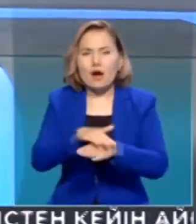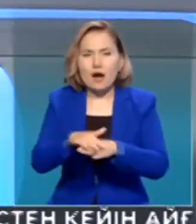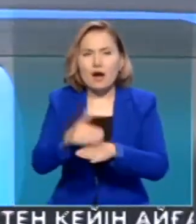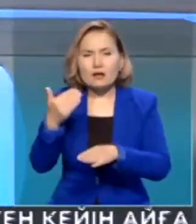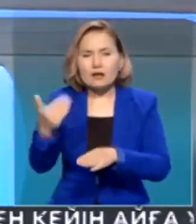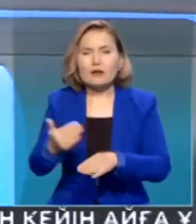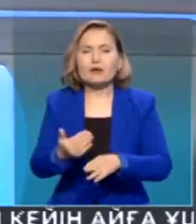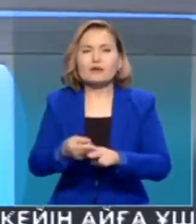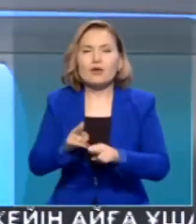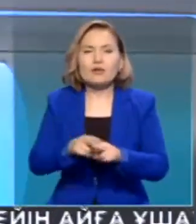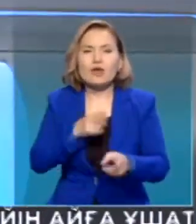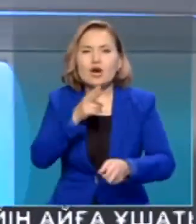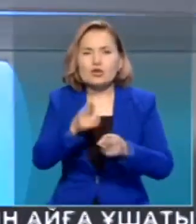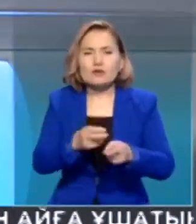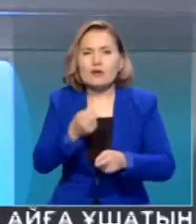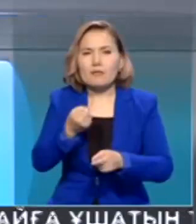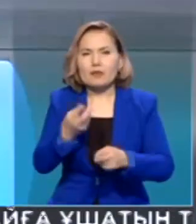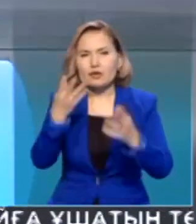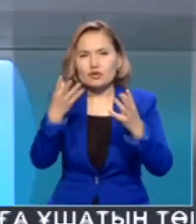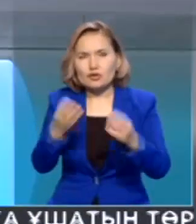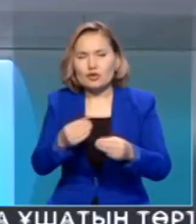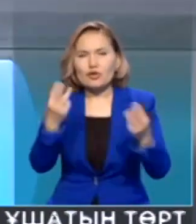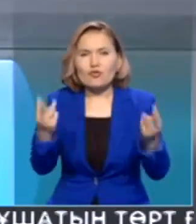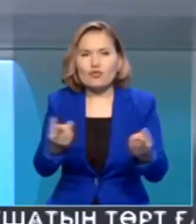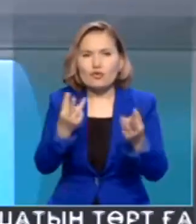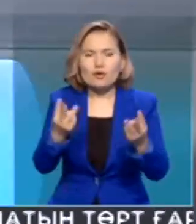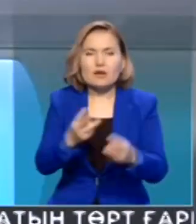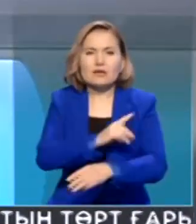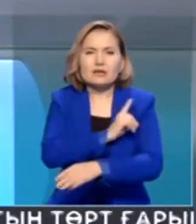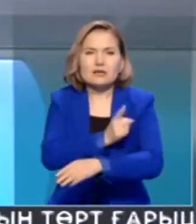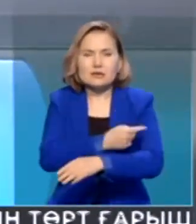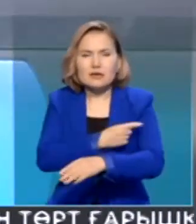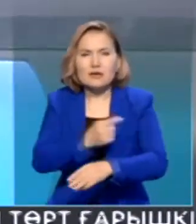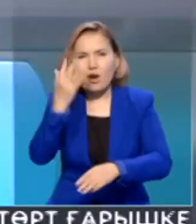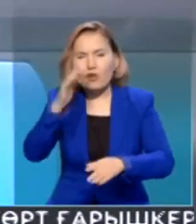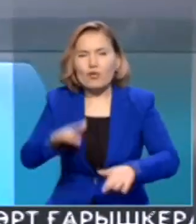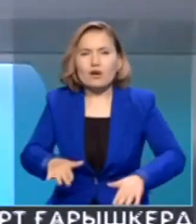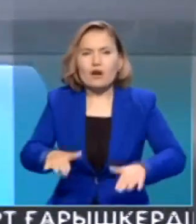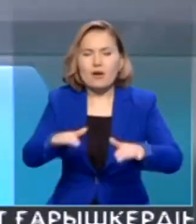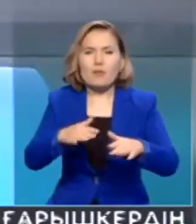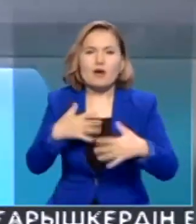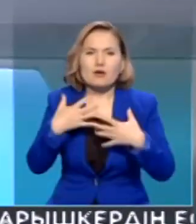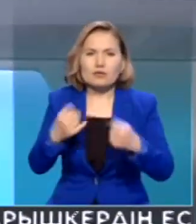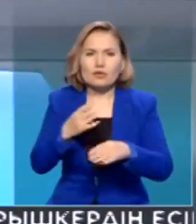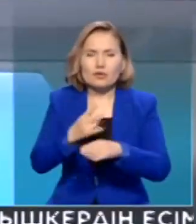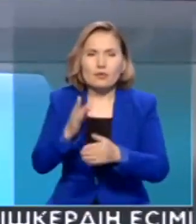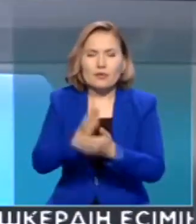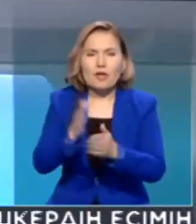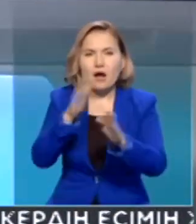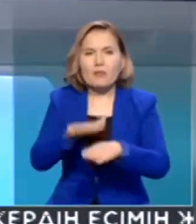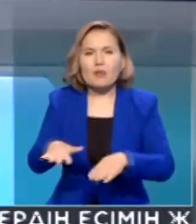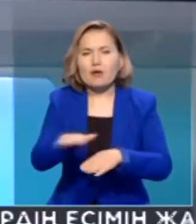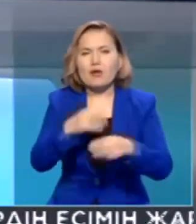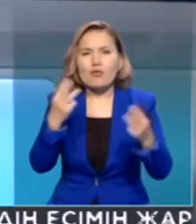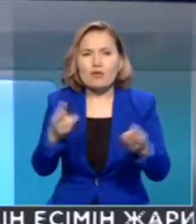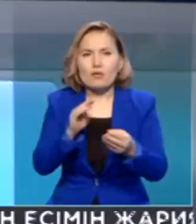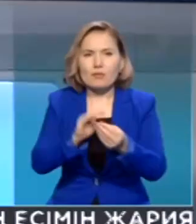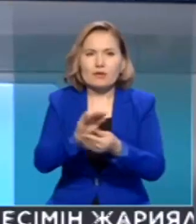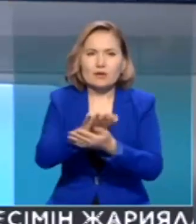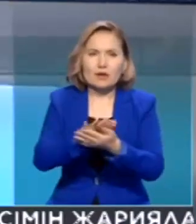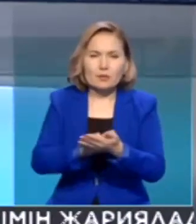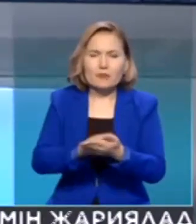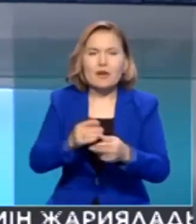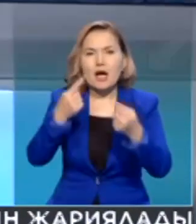бері көк түтіннің зардабын тартып отыр. Қаладағы ерекше қорғалатын Ақжайық мемлекеттік табиғи қорығындағы өрт әлі сөндірілген